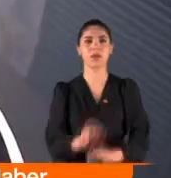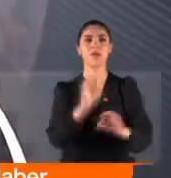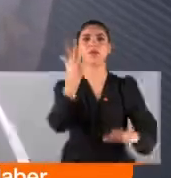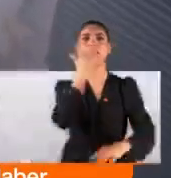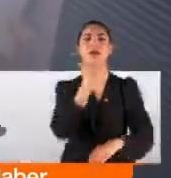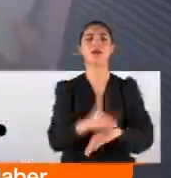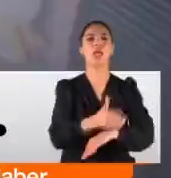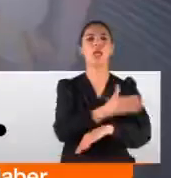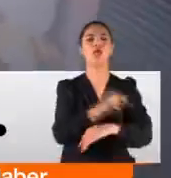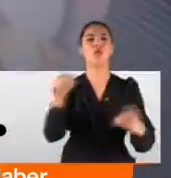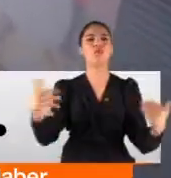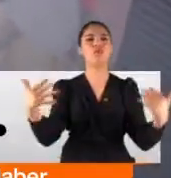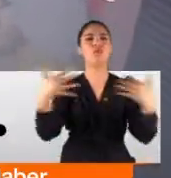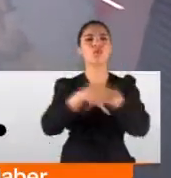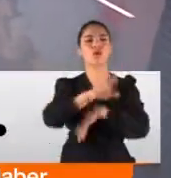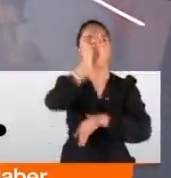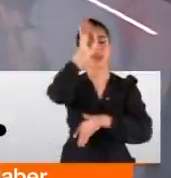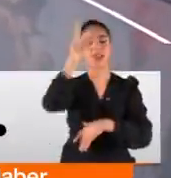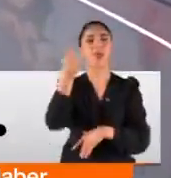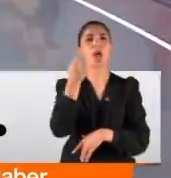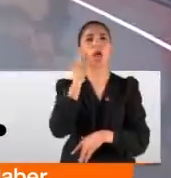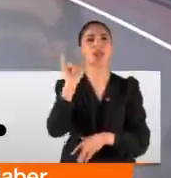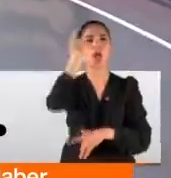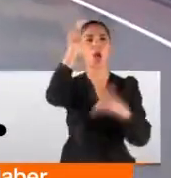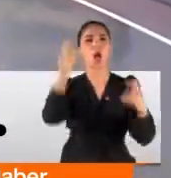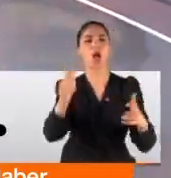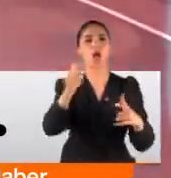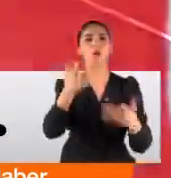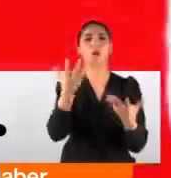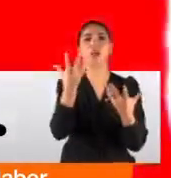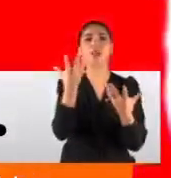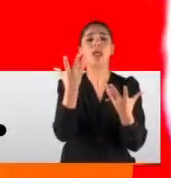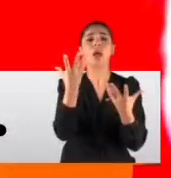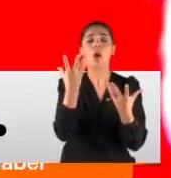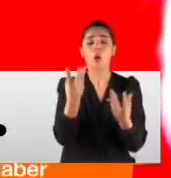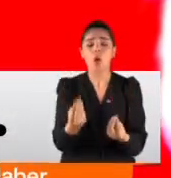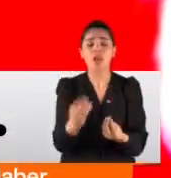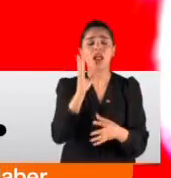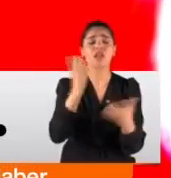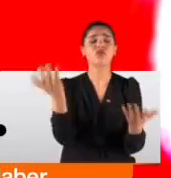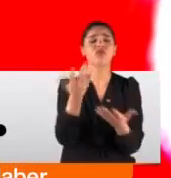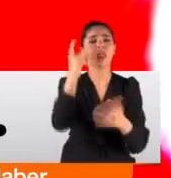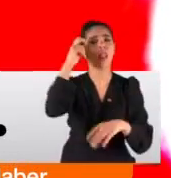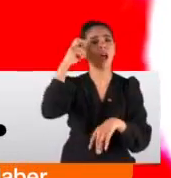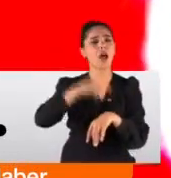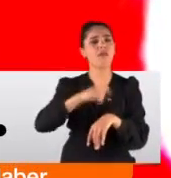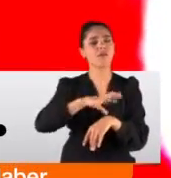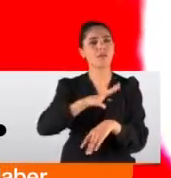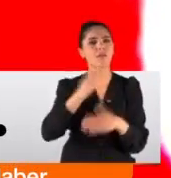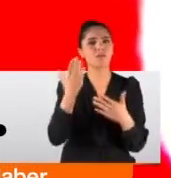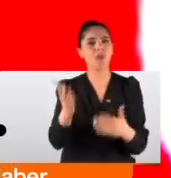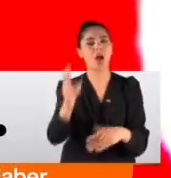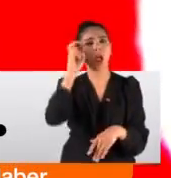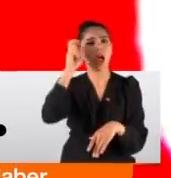Tam 5 yıl önce bu gece İstanbul'daki Atatürk Havalimanı'nda olanlar bitenler hala hafızalarımızda.